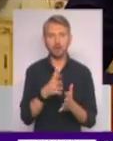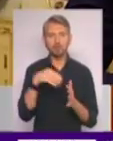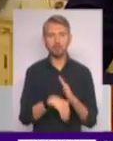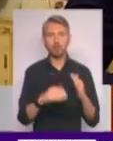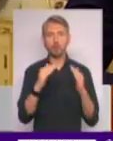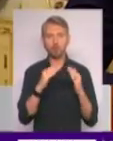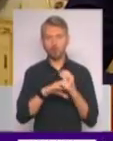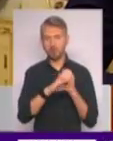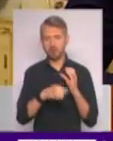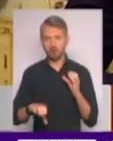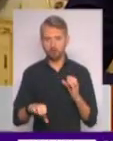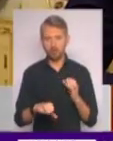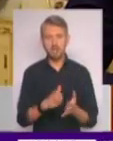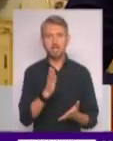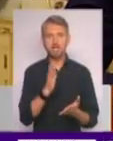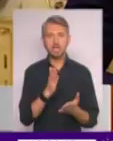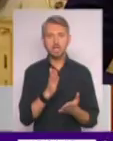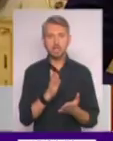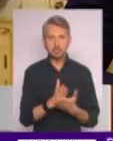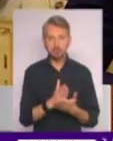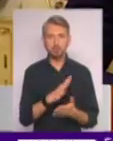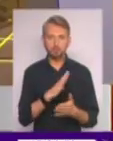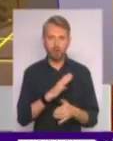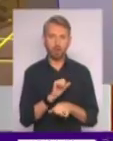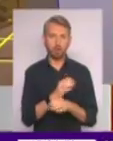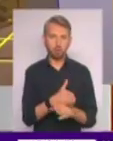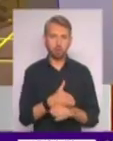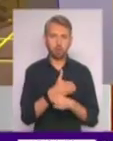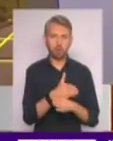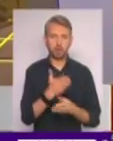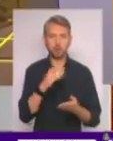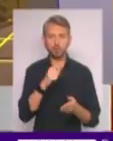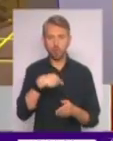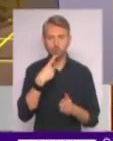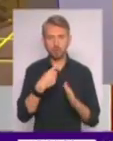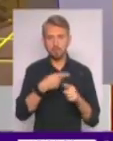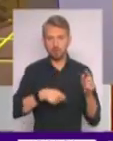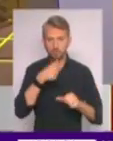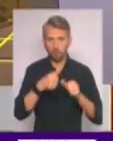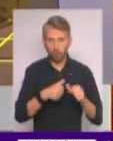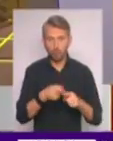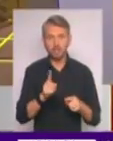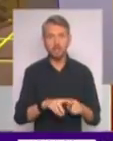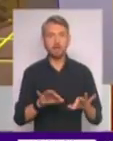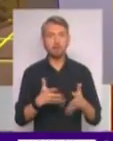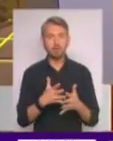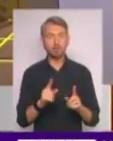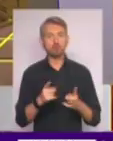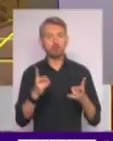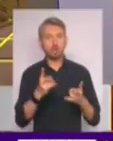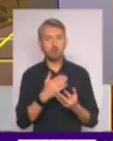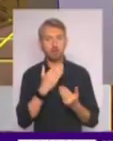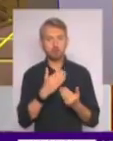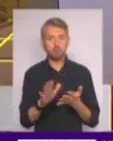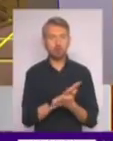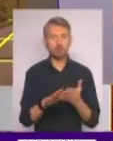мереж. І є застійні явища, і, відповідно, якщо ви говорите про півроку, то це я впевнений в тому, що це якраз викликано внутрішньодомовими мережами,